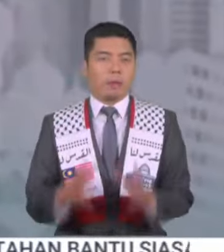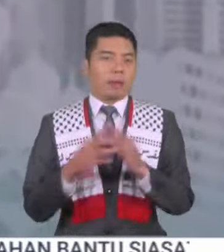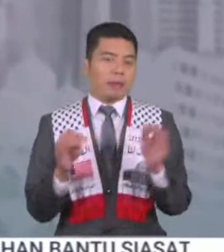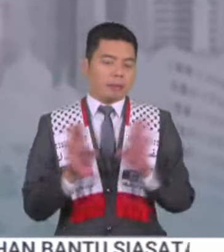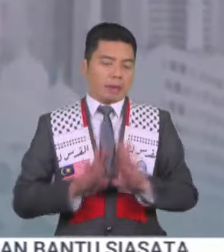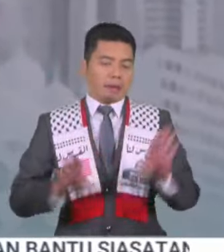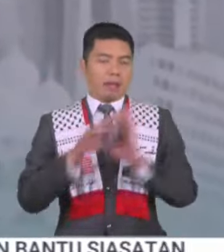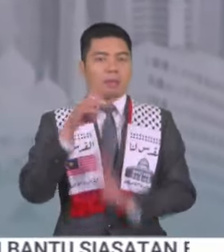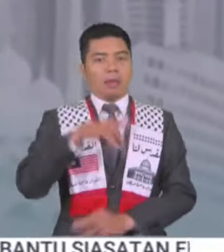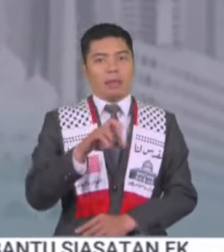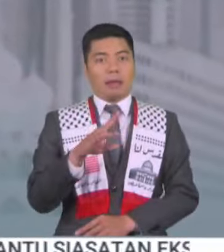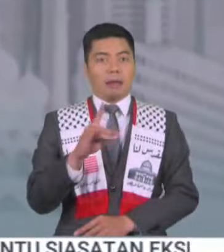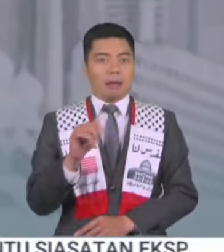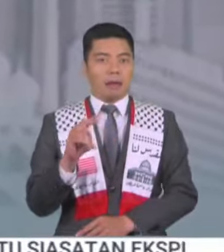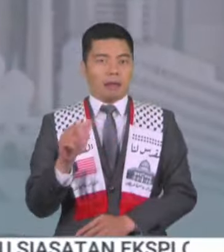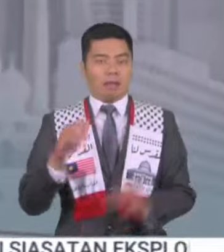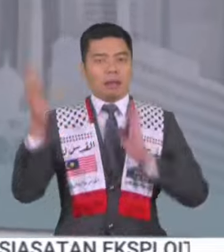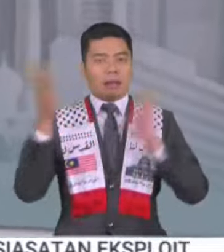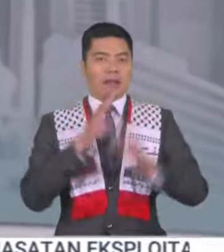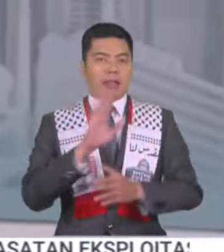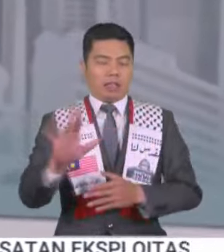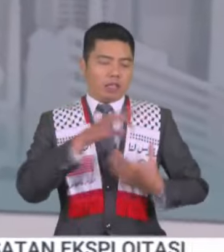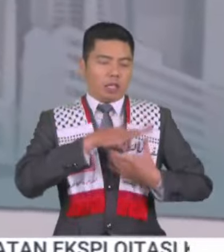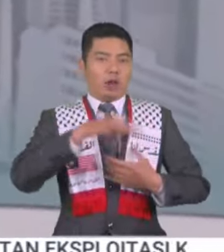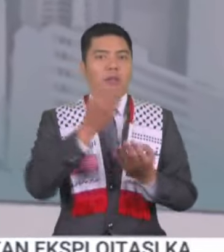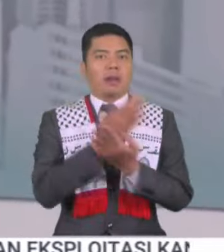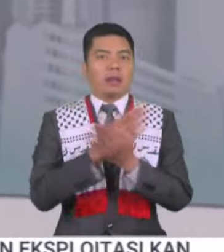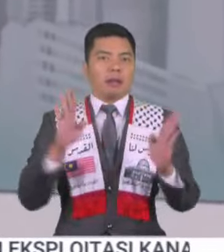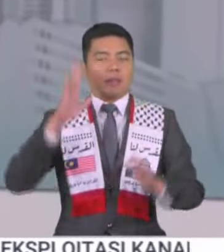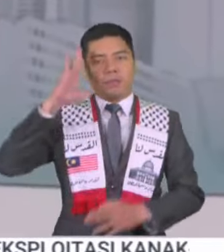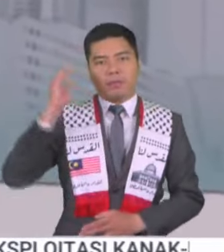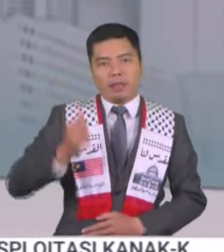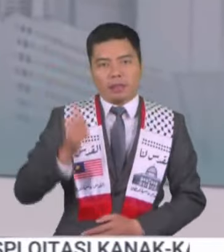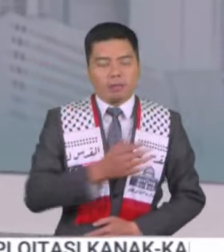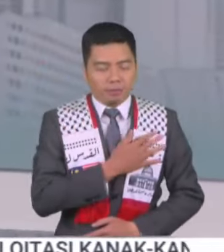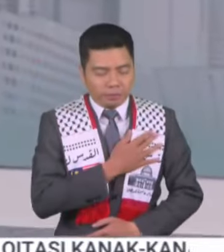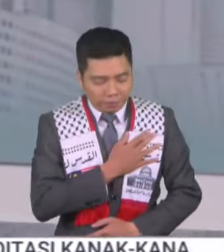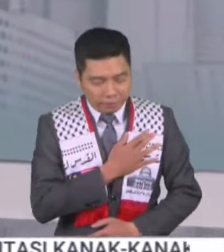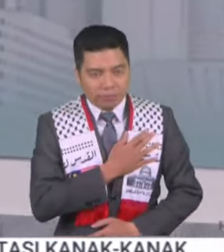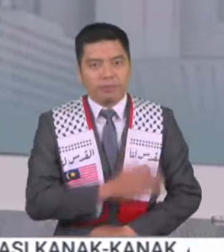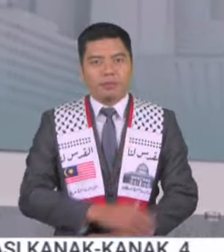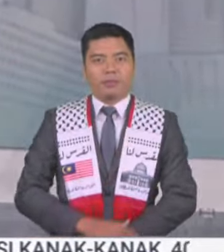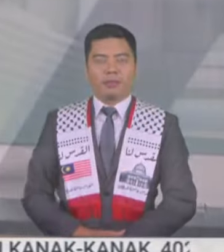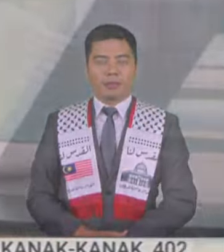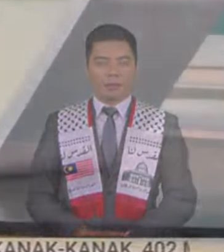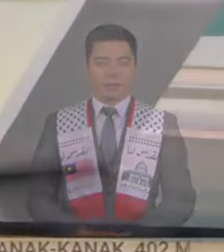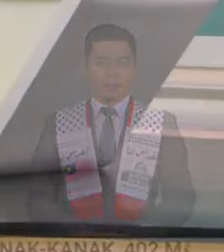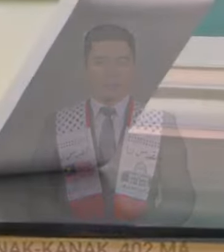Sekian berita perdana. Berita perdana, Jiwa Merdeka. Assalamualaikum, salam sejahtera.